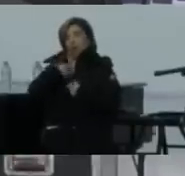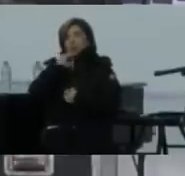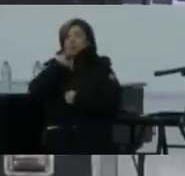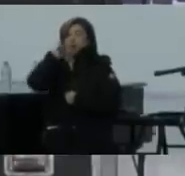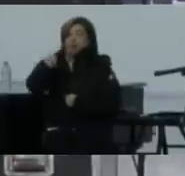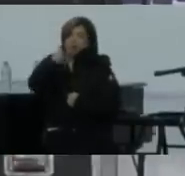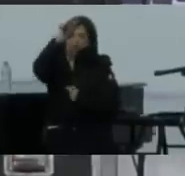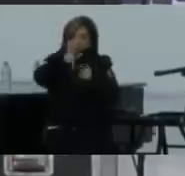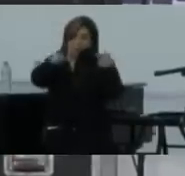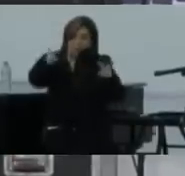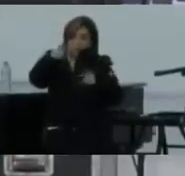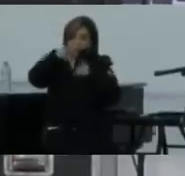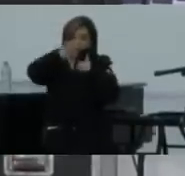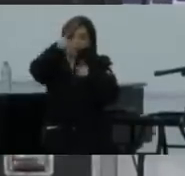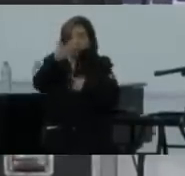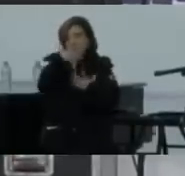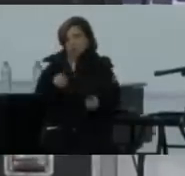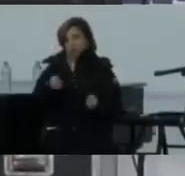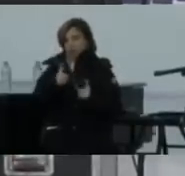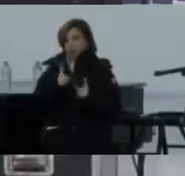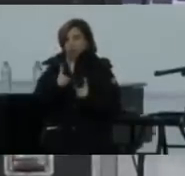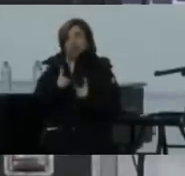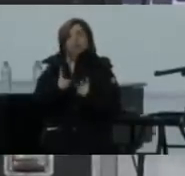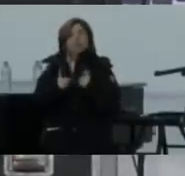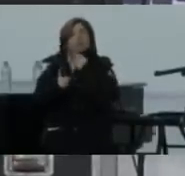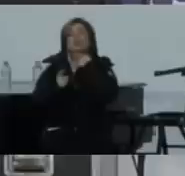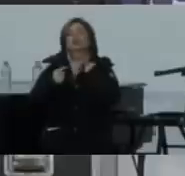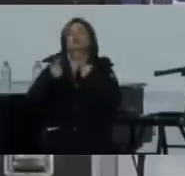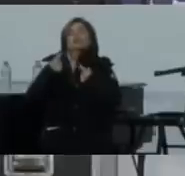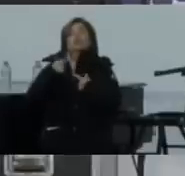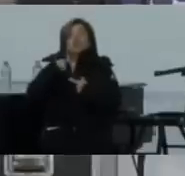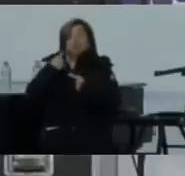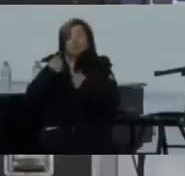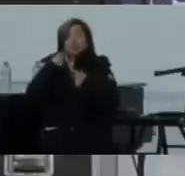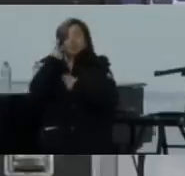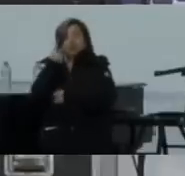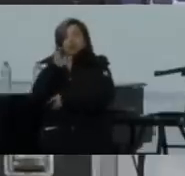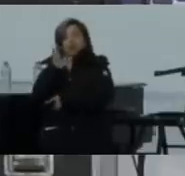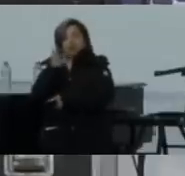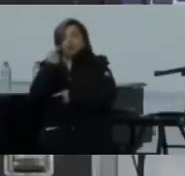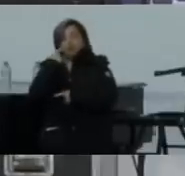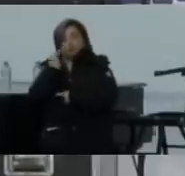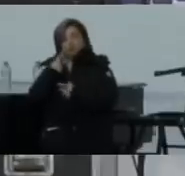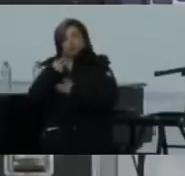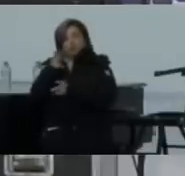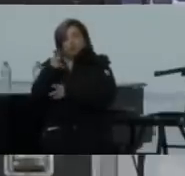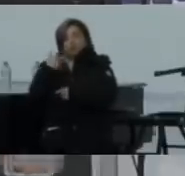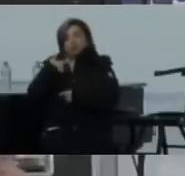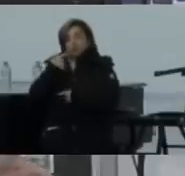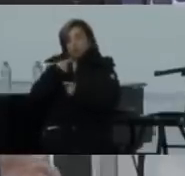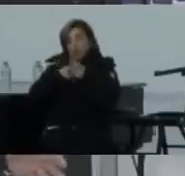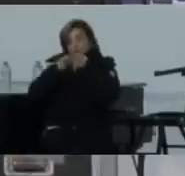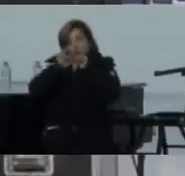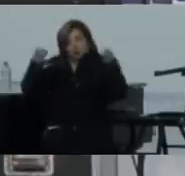Non accettano i grandi economisti televisivi che dicono, poi prendono pezzettini delle mie cose, vanno nei salotti televisivi a dire è una